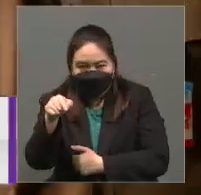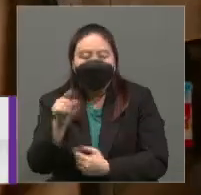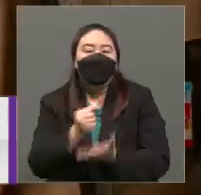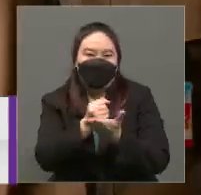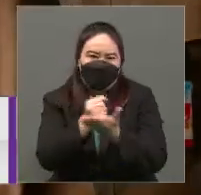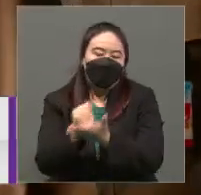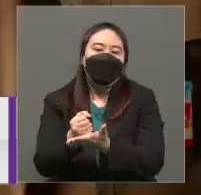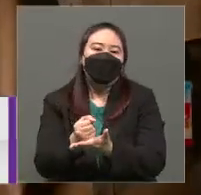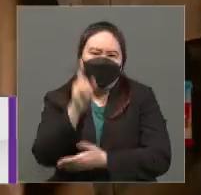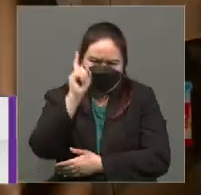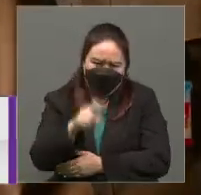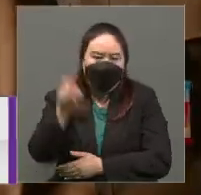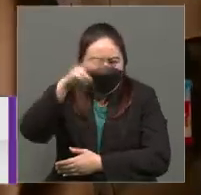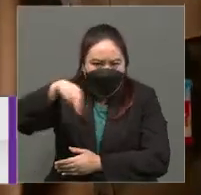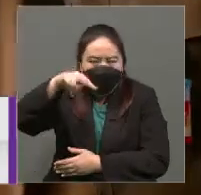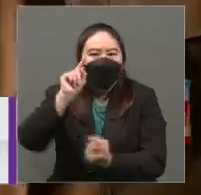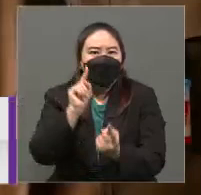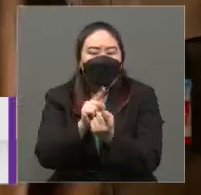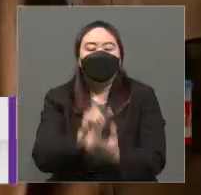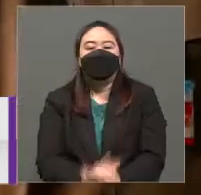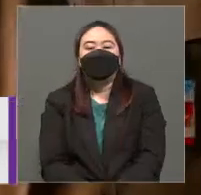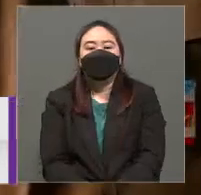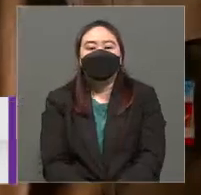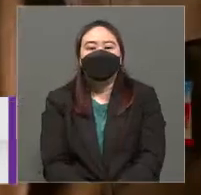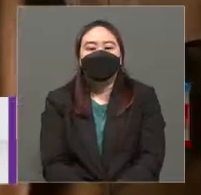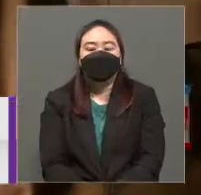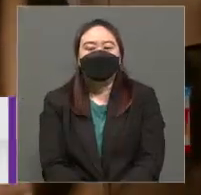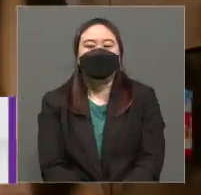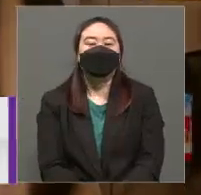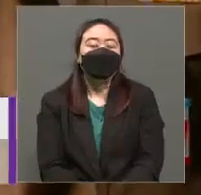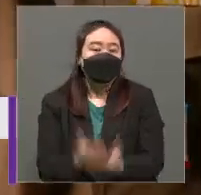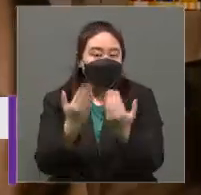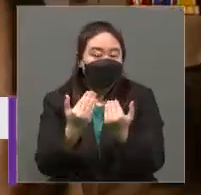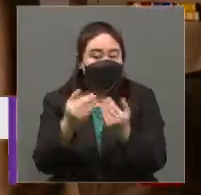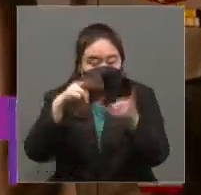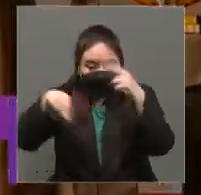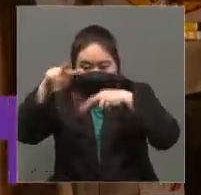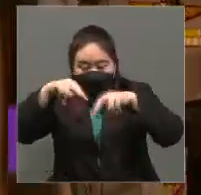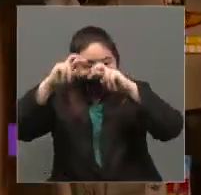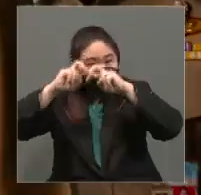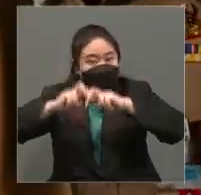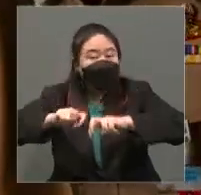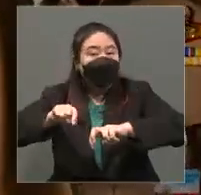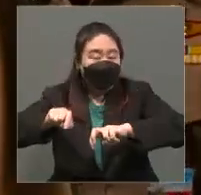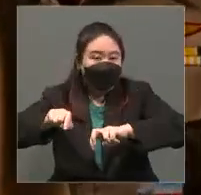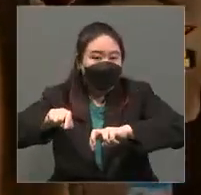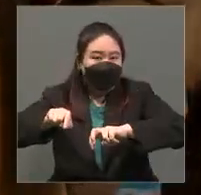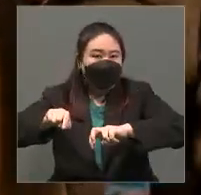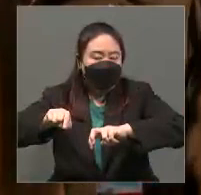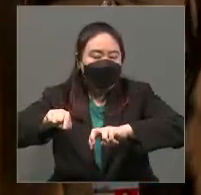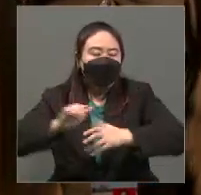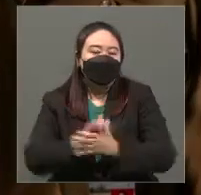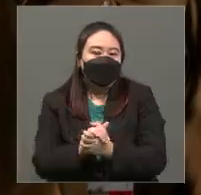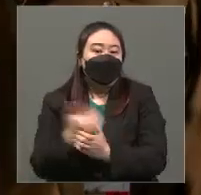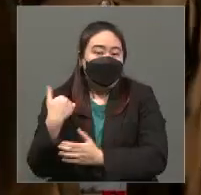รก็แล้วแต่ก็ต้องหากันให้พบนะถ้าเป็นเรื่องของการตรวจสอบสืบสวนสอบสวนก็ได้สั่งการมาโดยตลอดนะท่าน